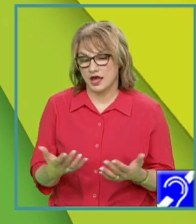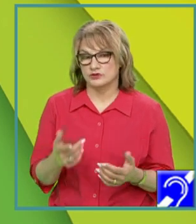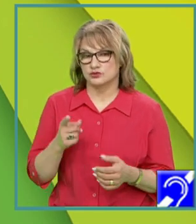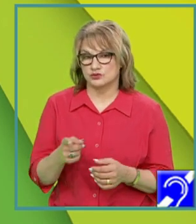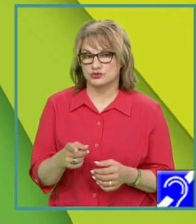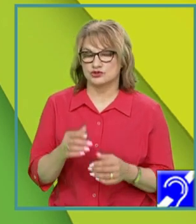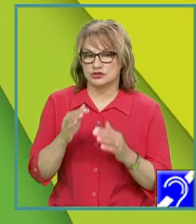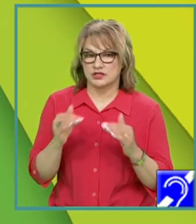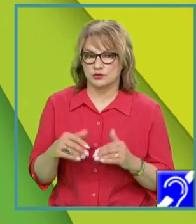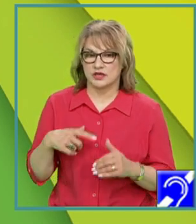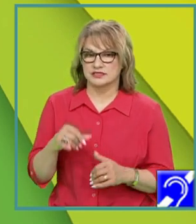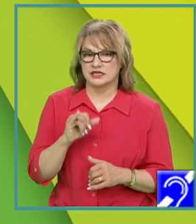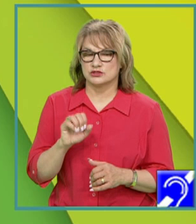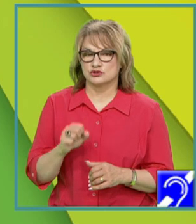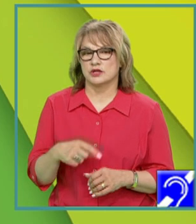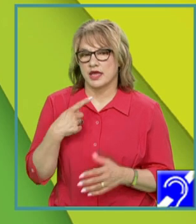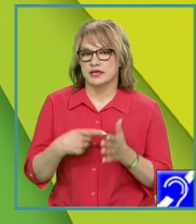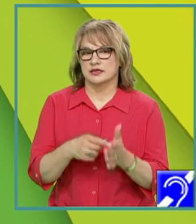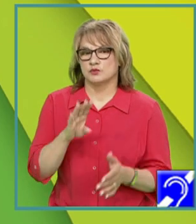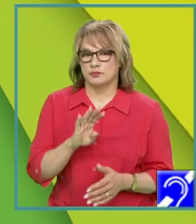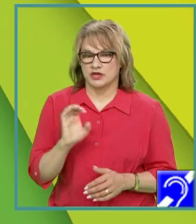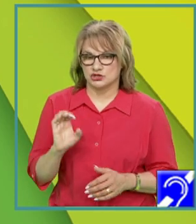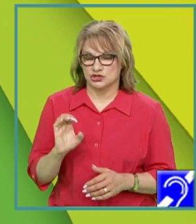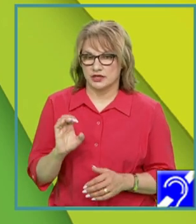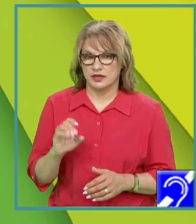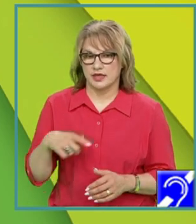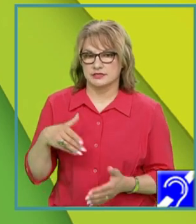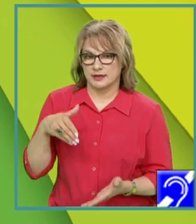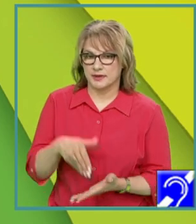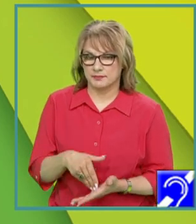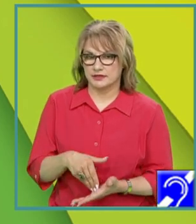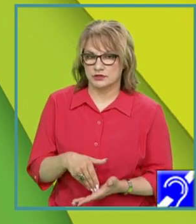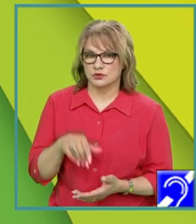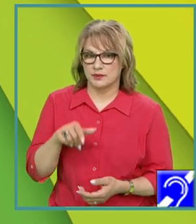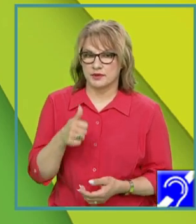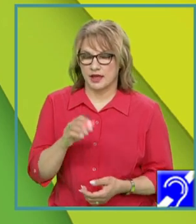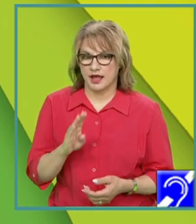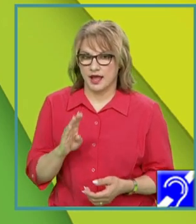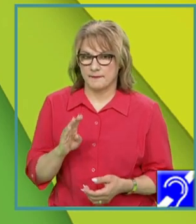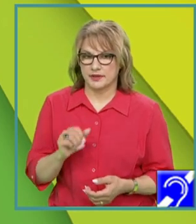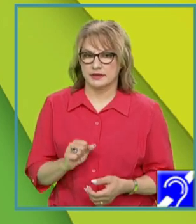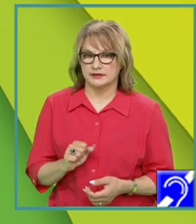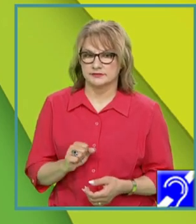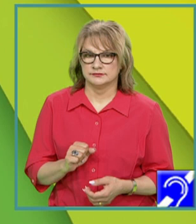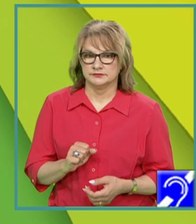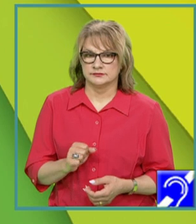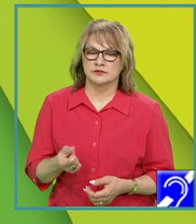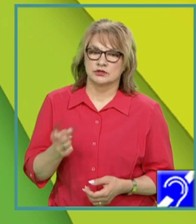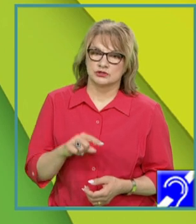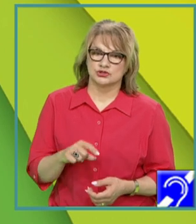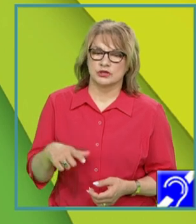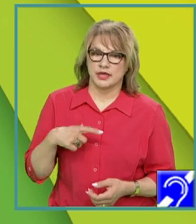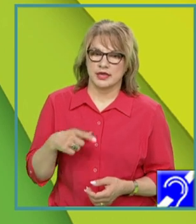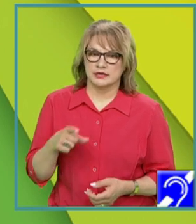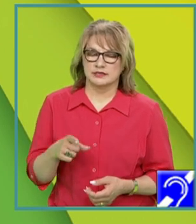Adică dacă b c care perpendicular pe AB și AD